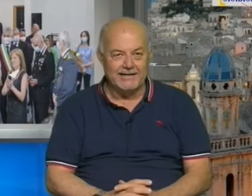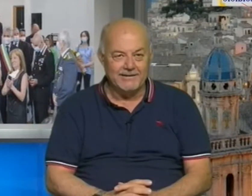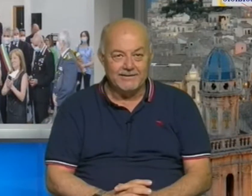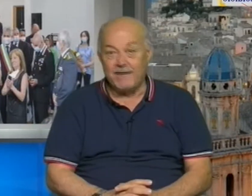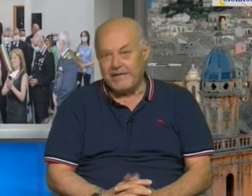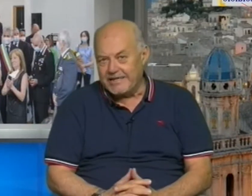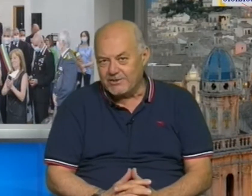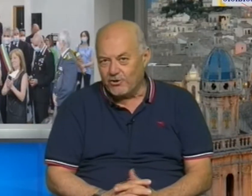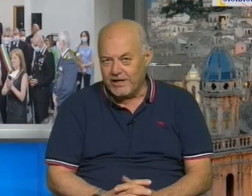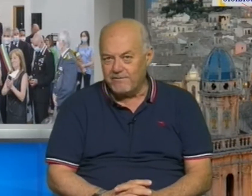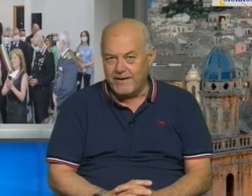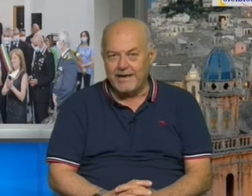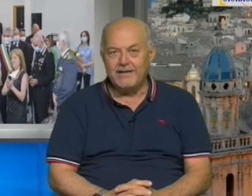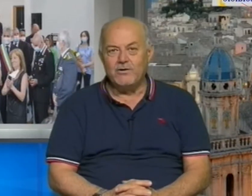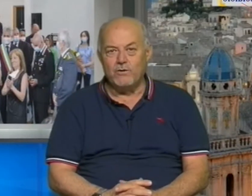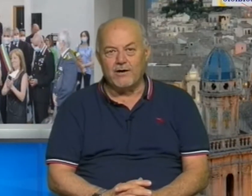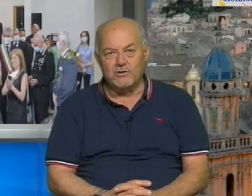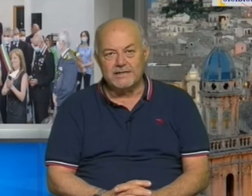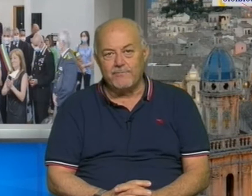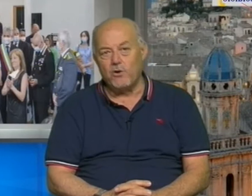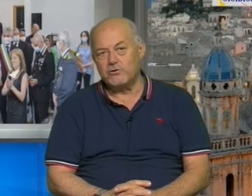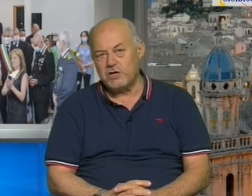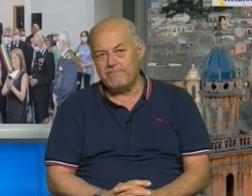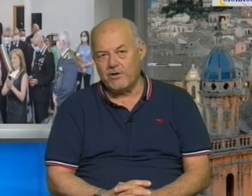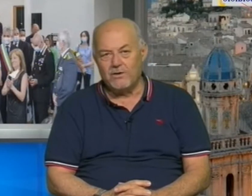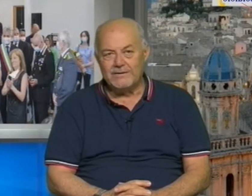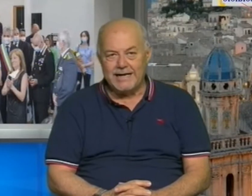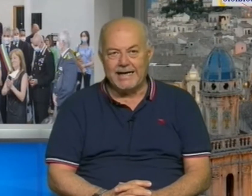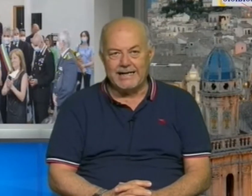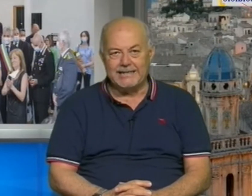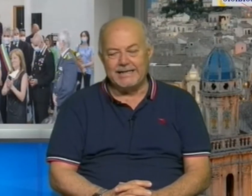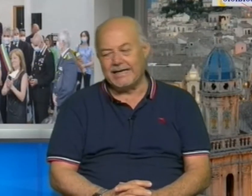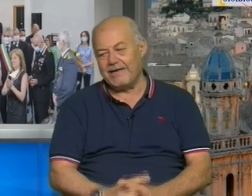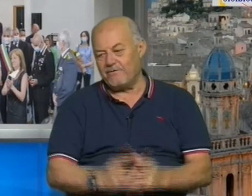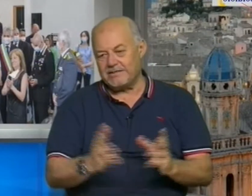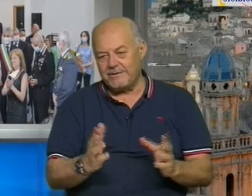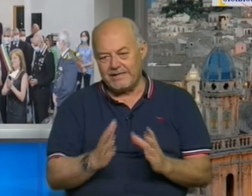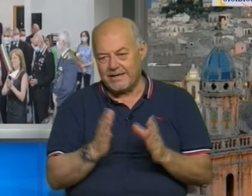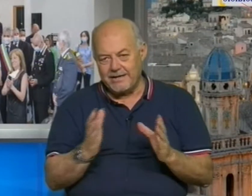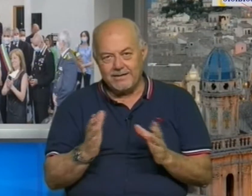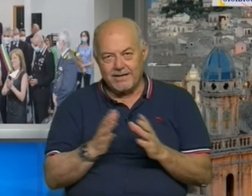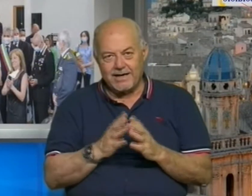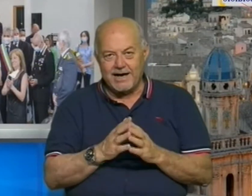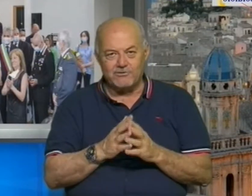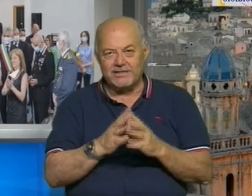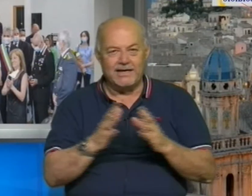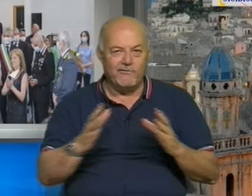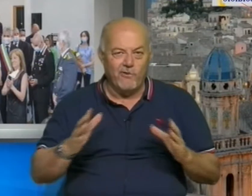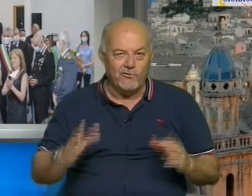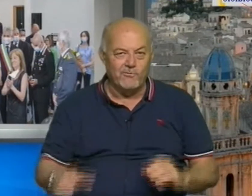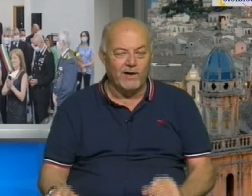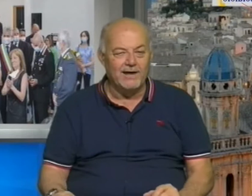casa da ministro, che non mi pare una cosa da poco. C'è però anche da dire che voi sapete che a causa